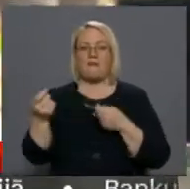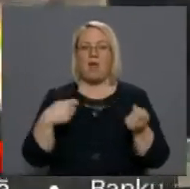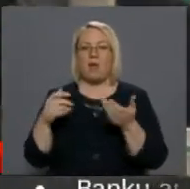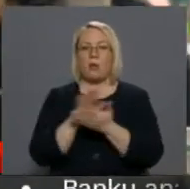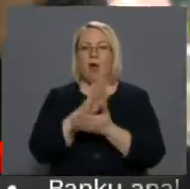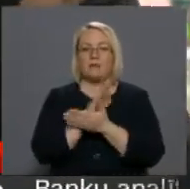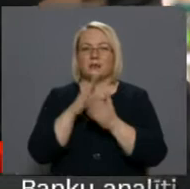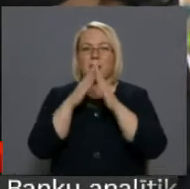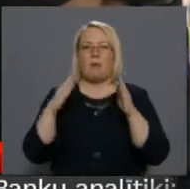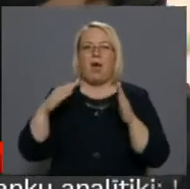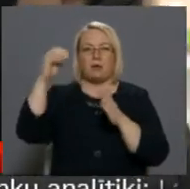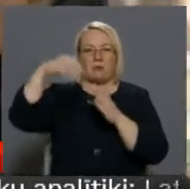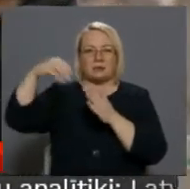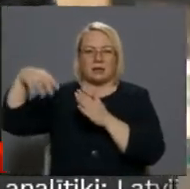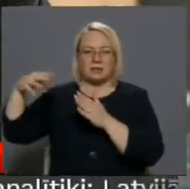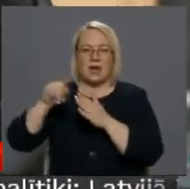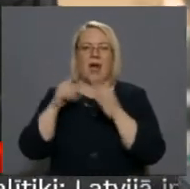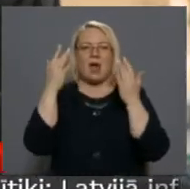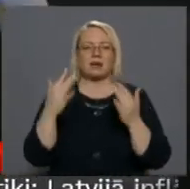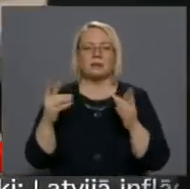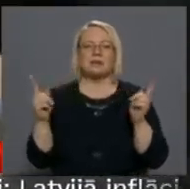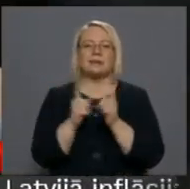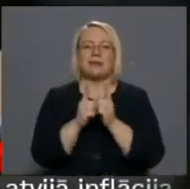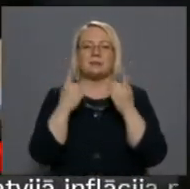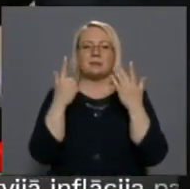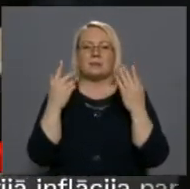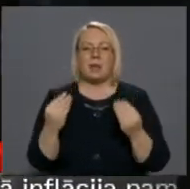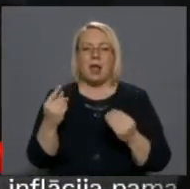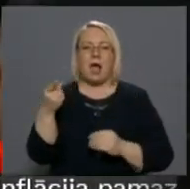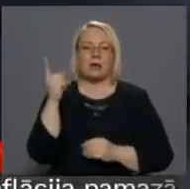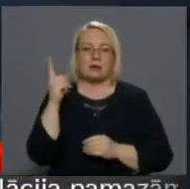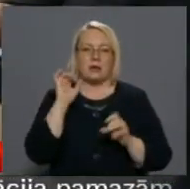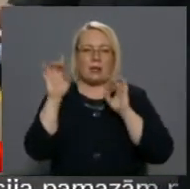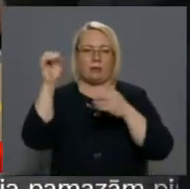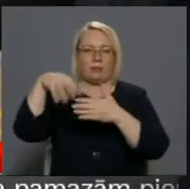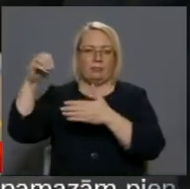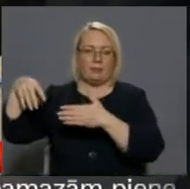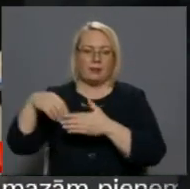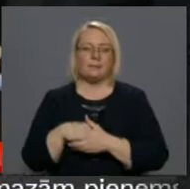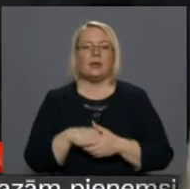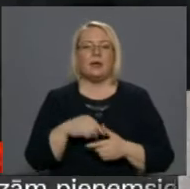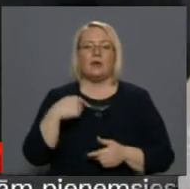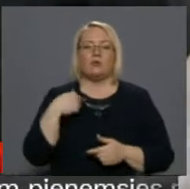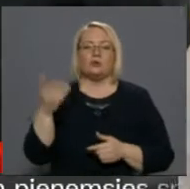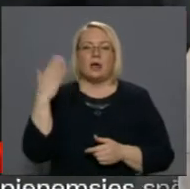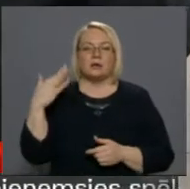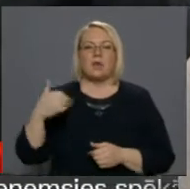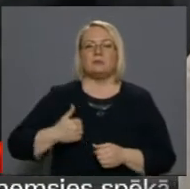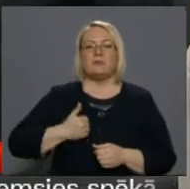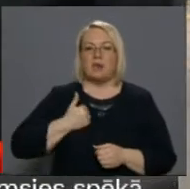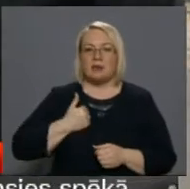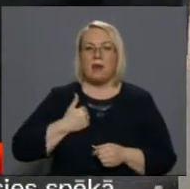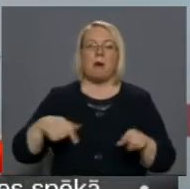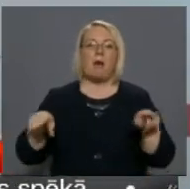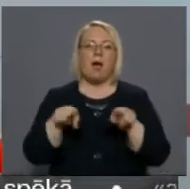namu pastkastēs ar akcijām, kas īsākas par 7 dienām, šobrīd aizliegtas. Mūsu aicinājums noteikti komersantiem būtu arī